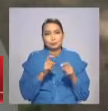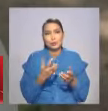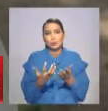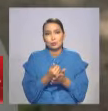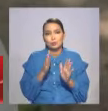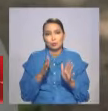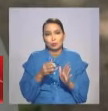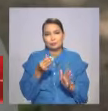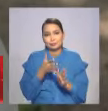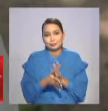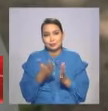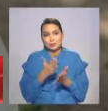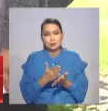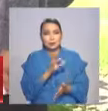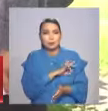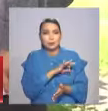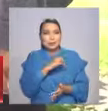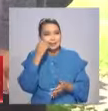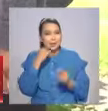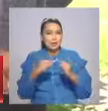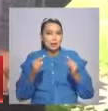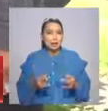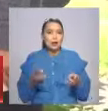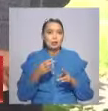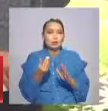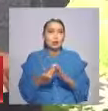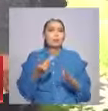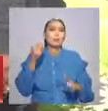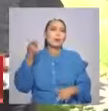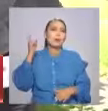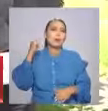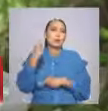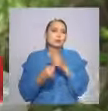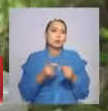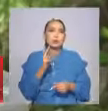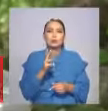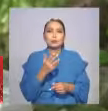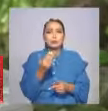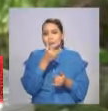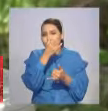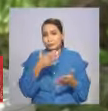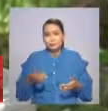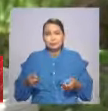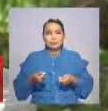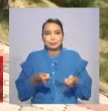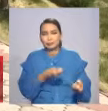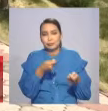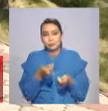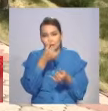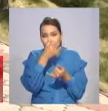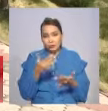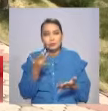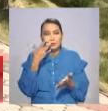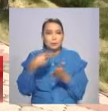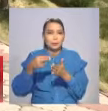Люди пользуются старыми колонками, которые остались еще с прошлого века. А те, кто не в состоянии носить тяжести, вынуждены покупать бочки